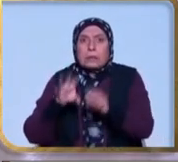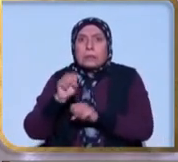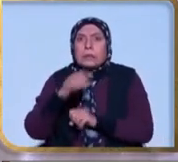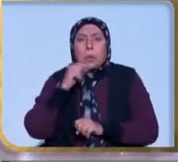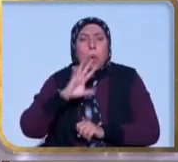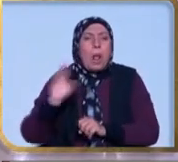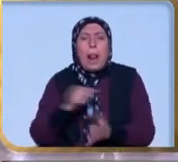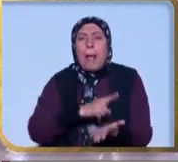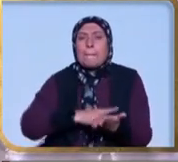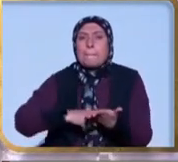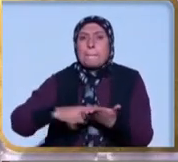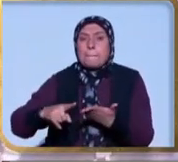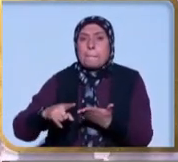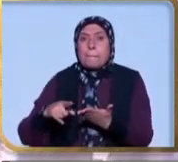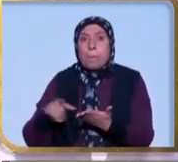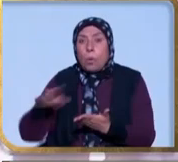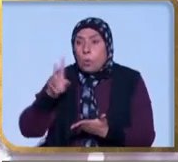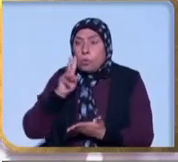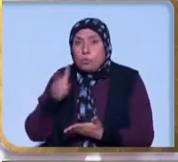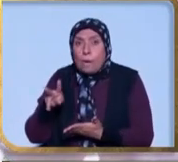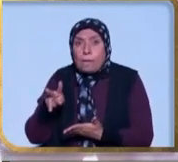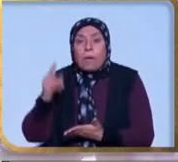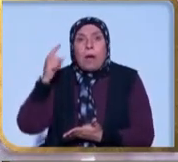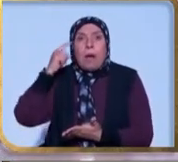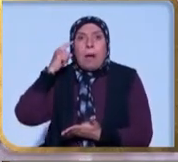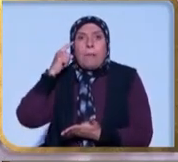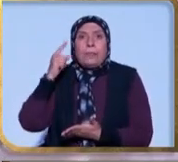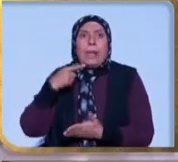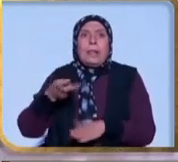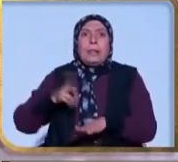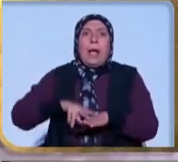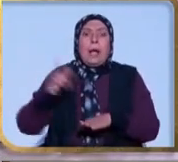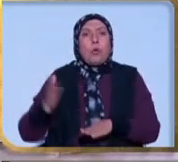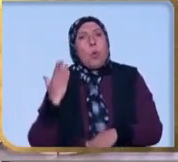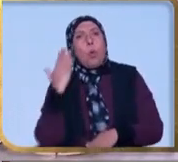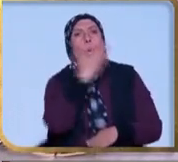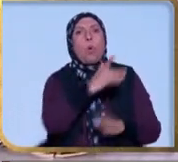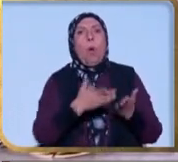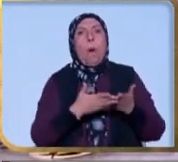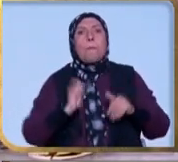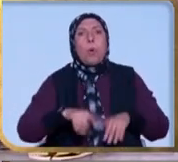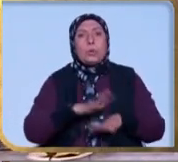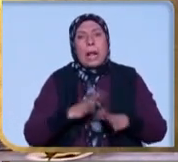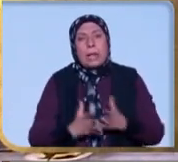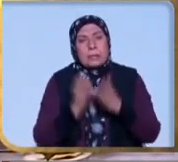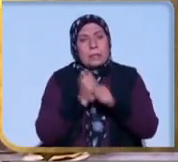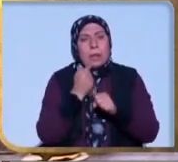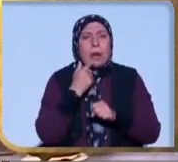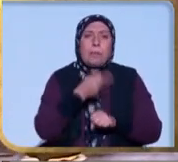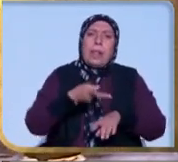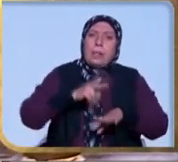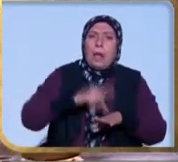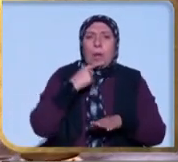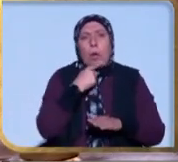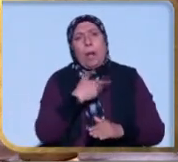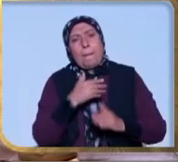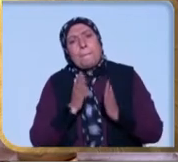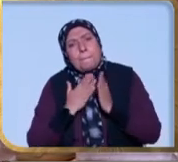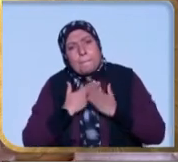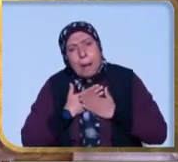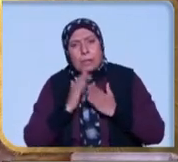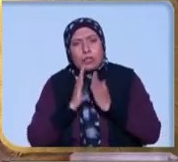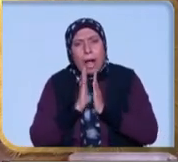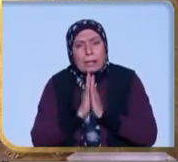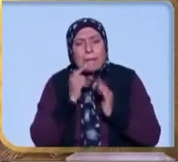ورجعوا لسيدنا موسى ووعدوه بما وعدوه من قبل، لو كشفت عننا أو لئن كشفت عنا الرجز لنؤمنن لك ولنرسلن